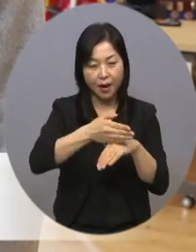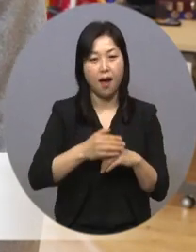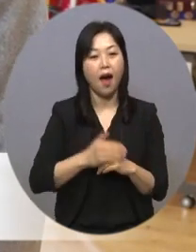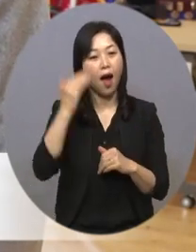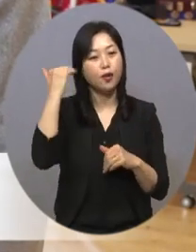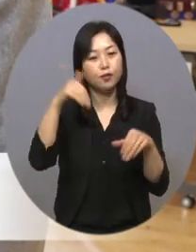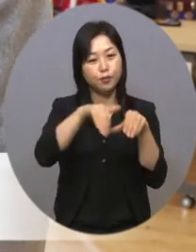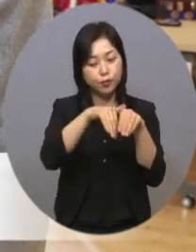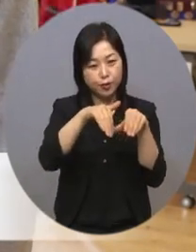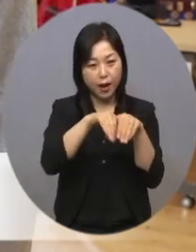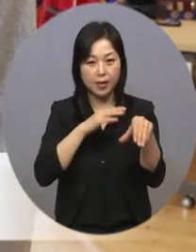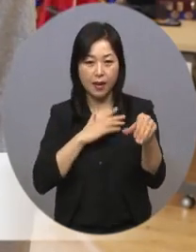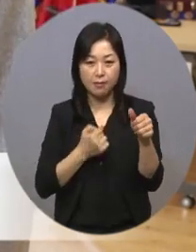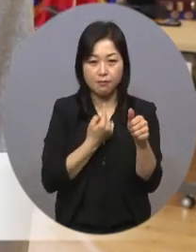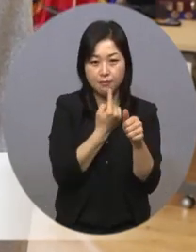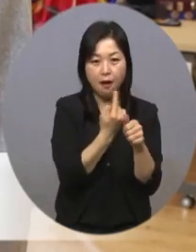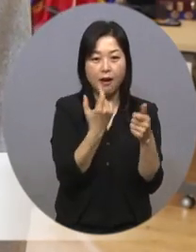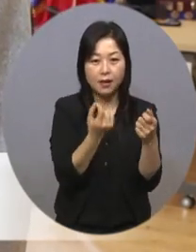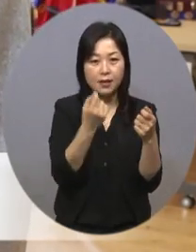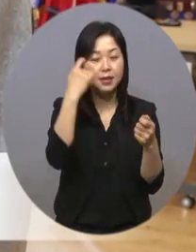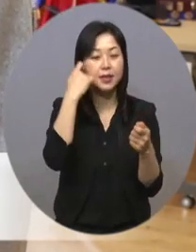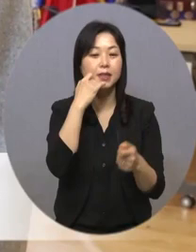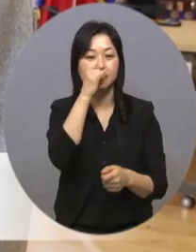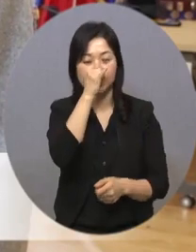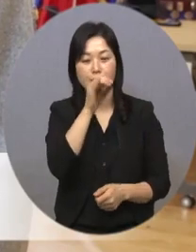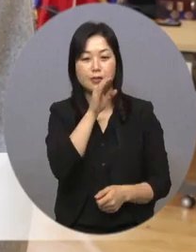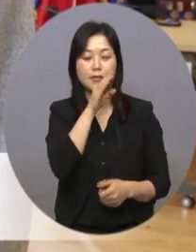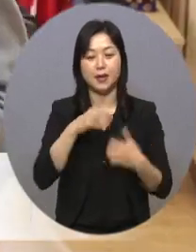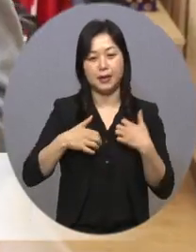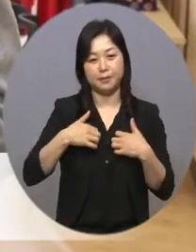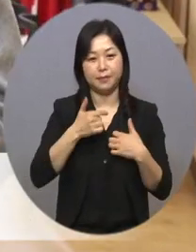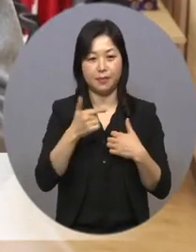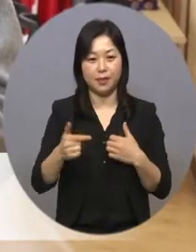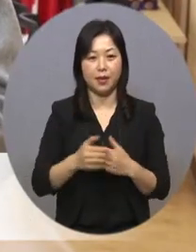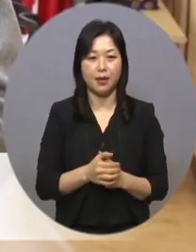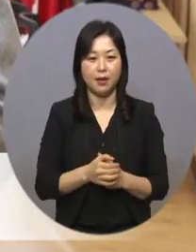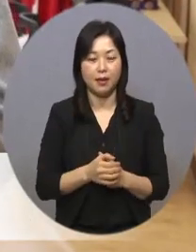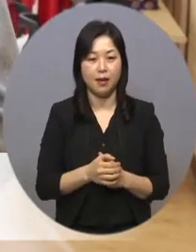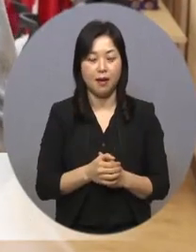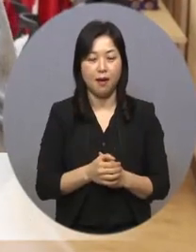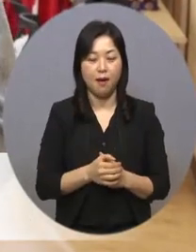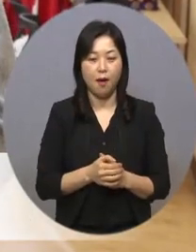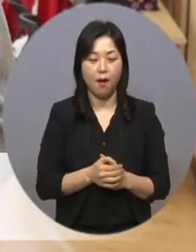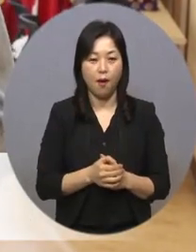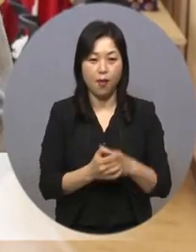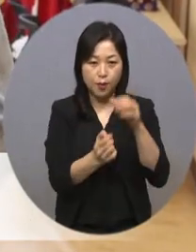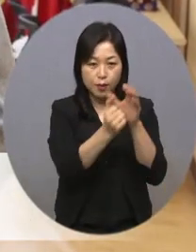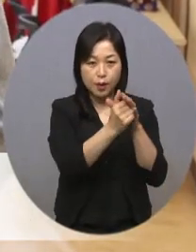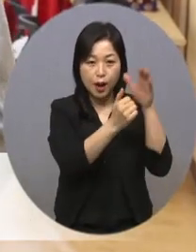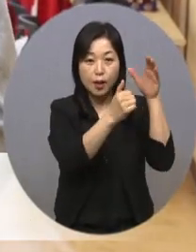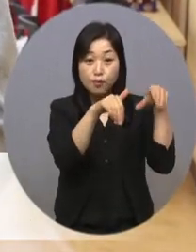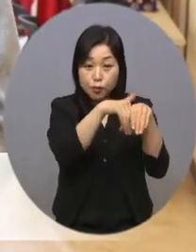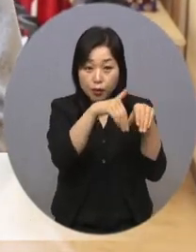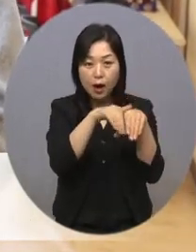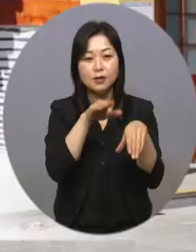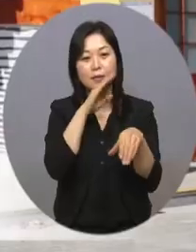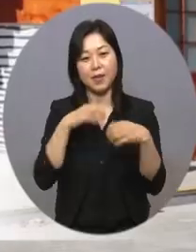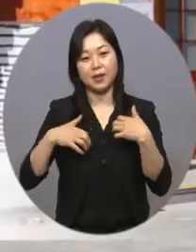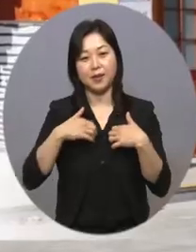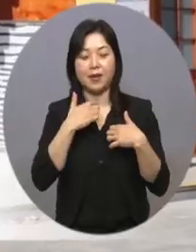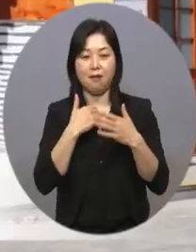all the Korean people, and we are happy to be part of Korean culture. They are all unique and very fun. Thank you for the